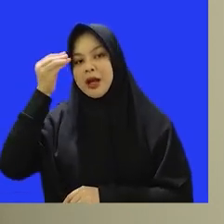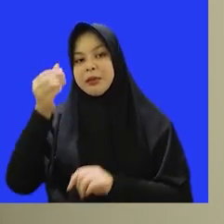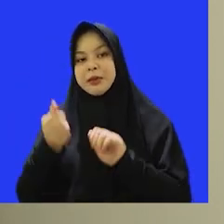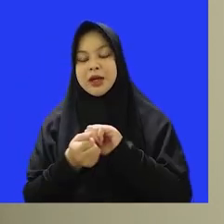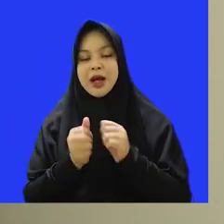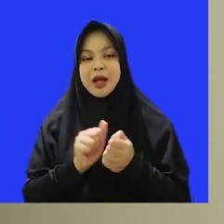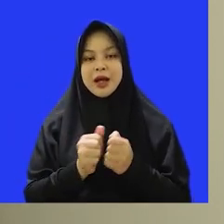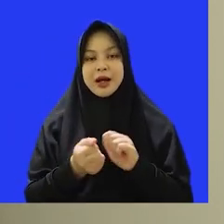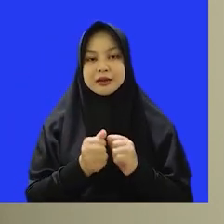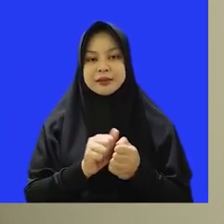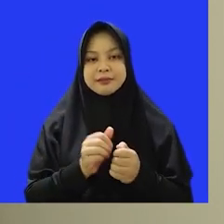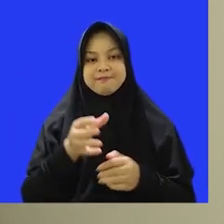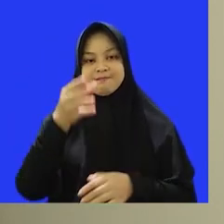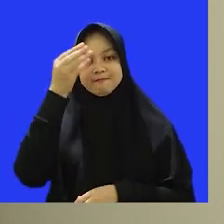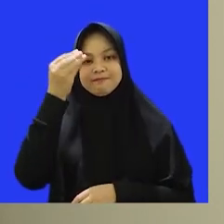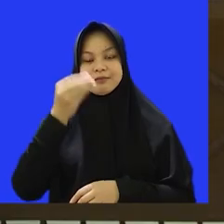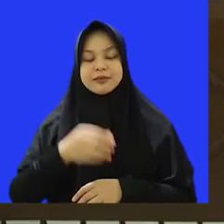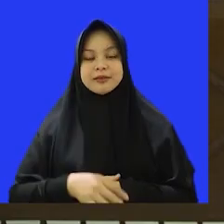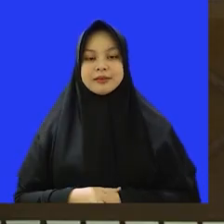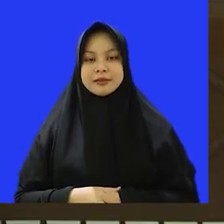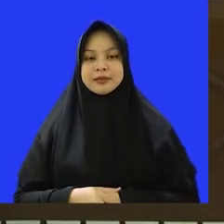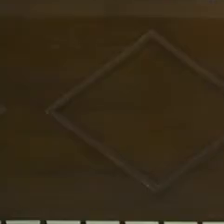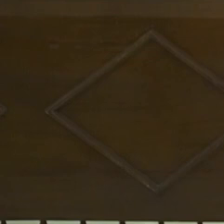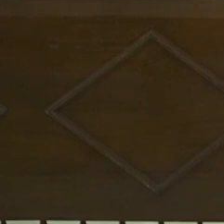mudah dalam memahami duduk perkaranya.